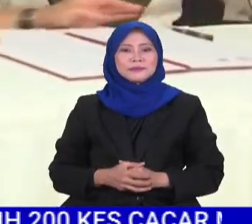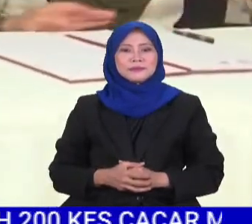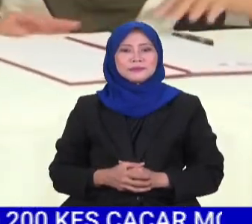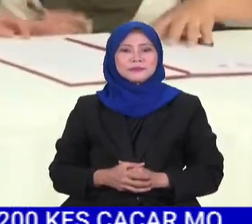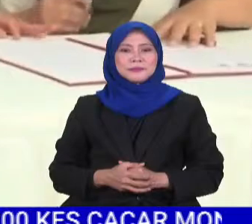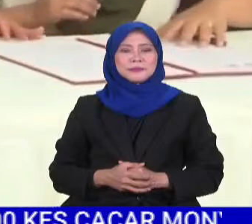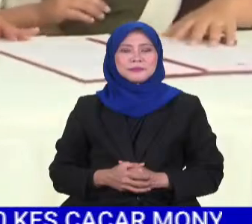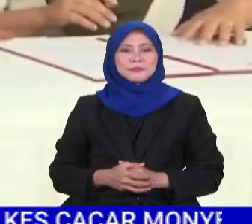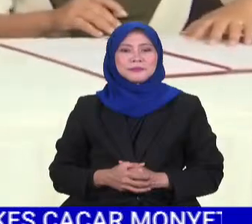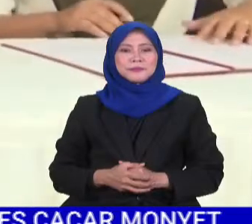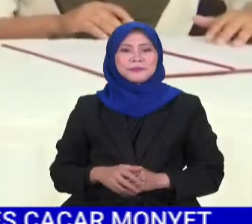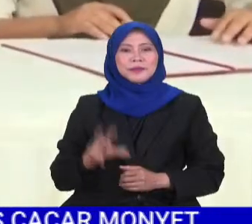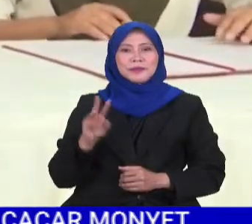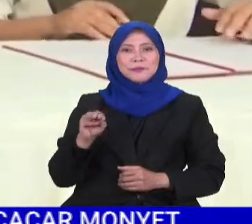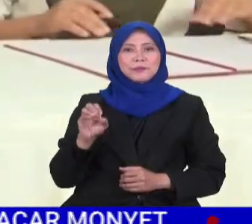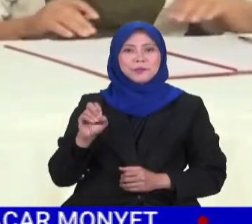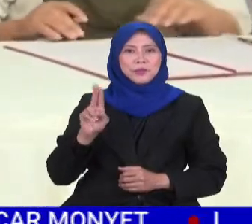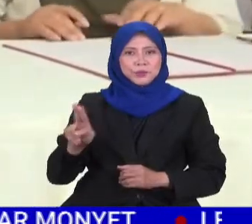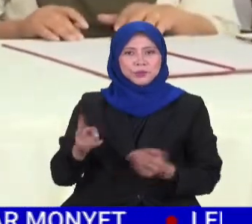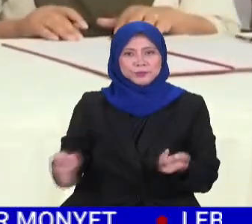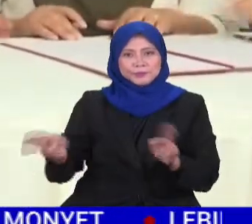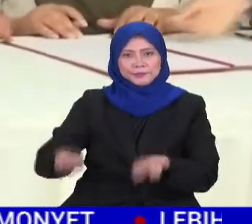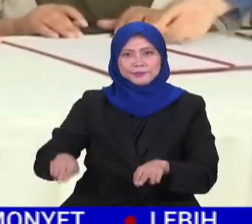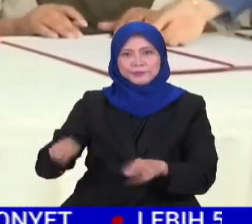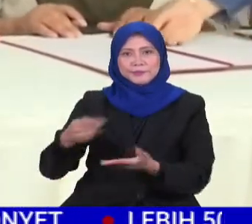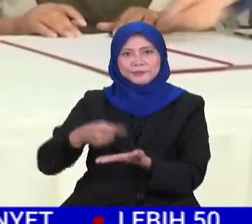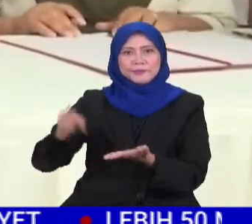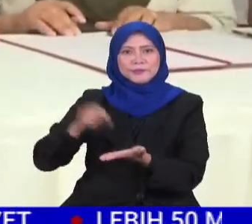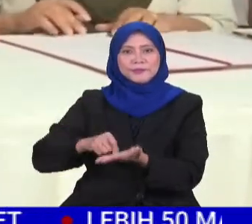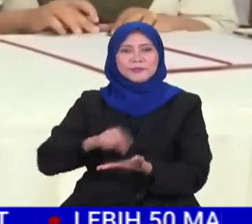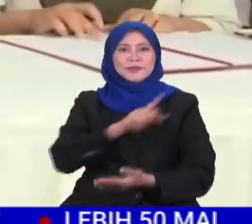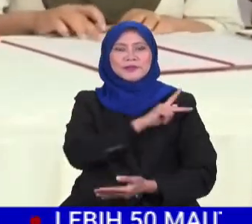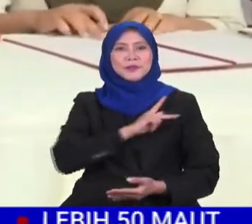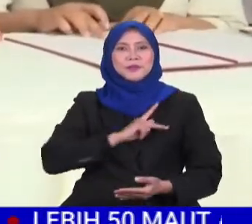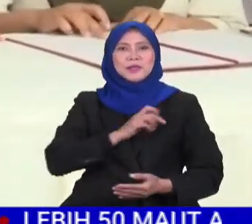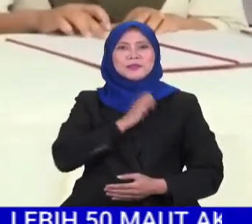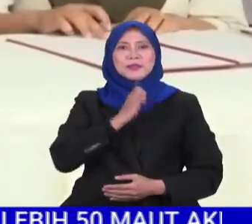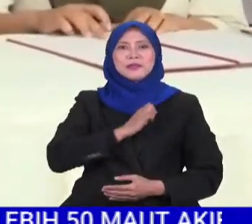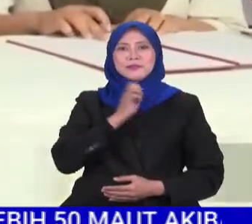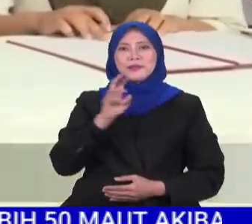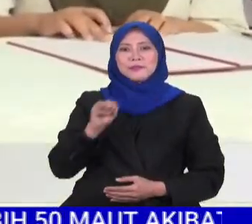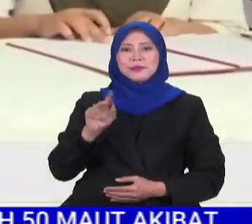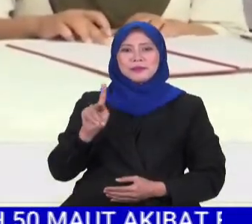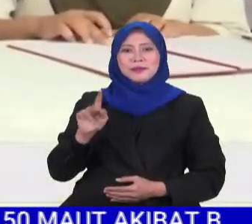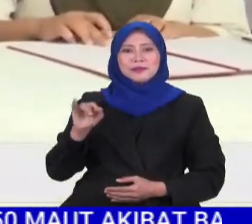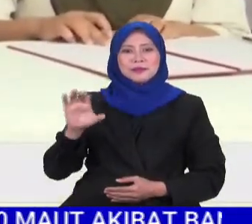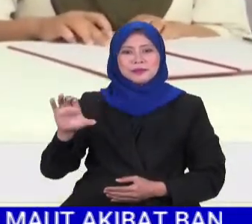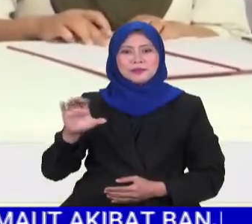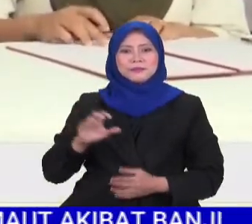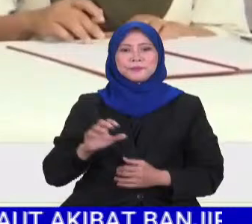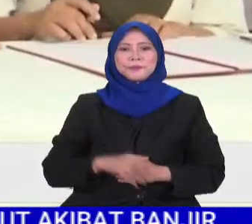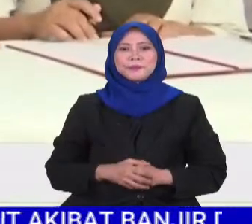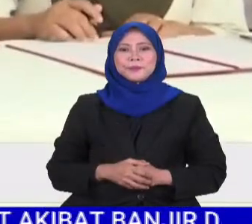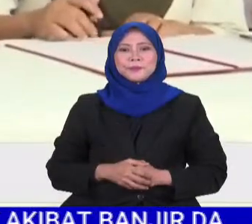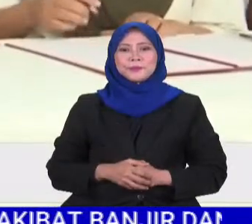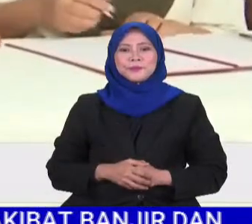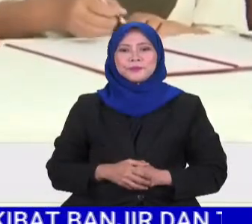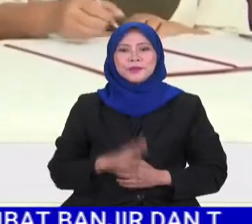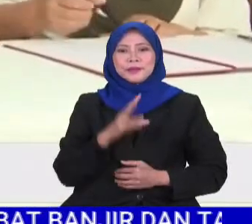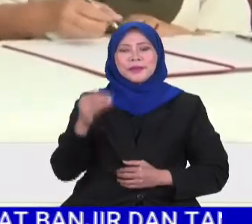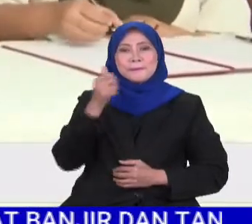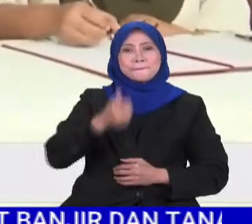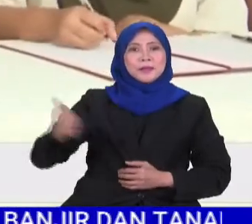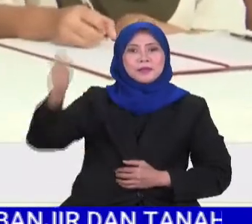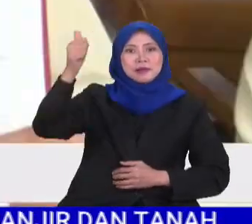baik Nou ditandatangani ketua pegawai eksekutif mkic Mohamad shahrin Mohamad Ali dan